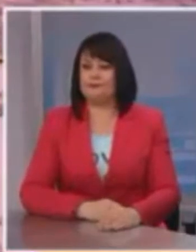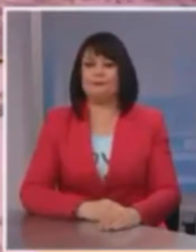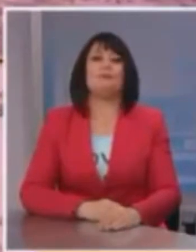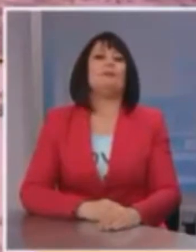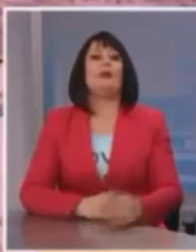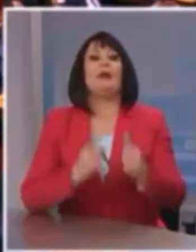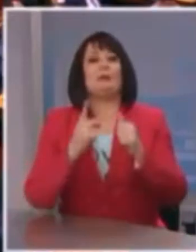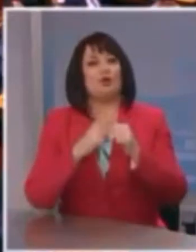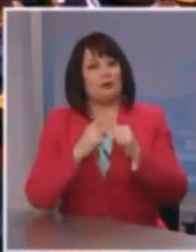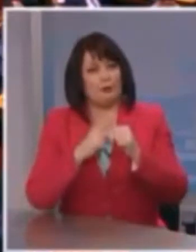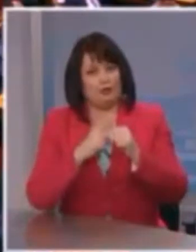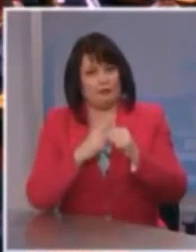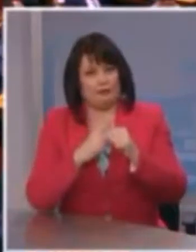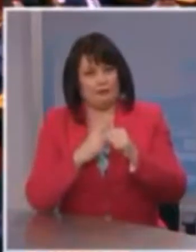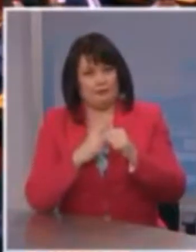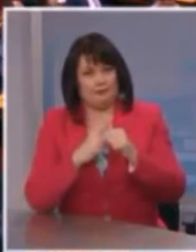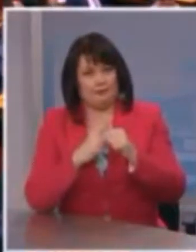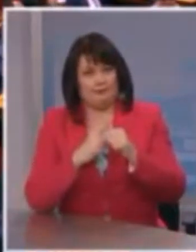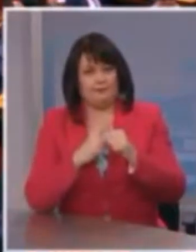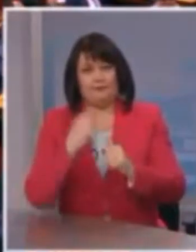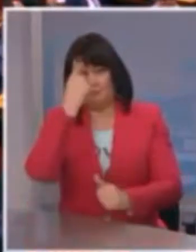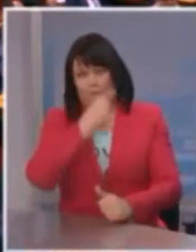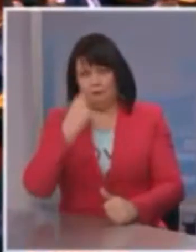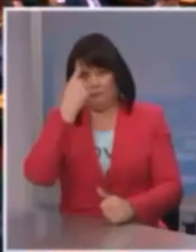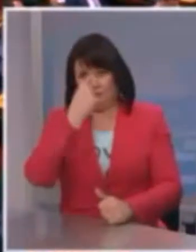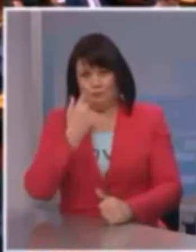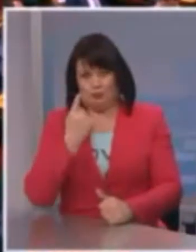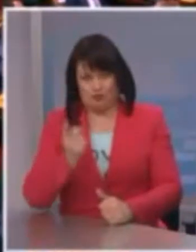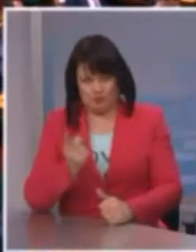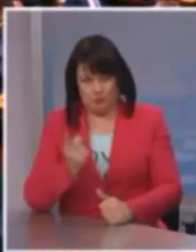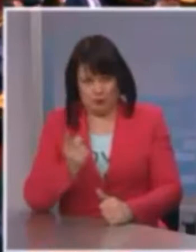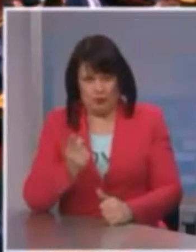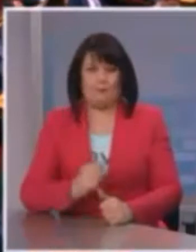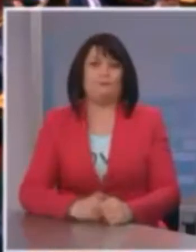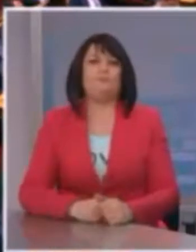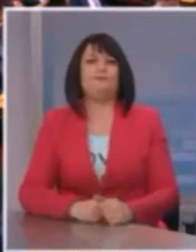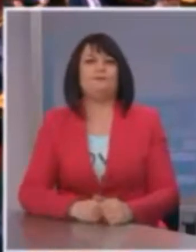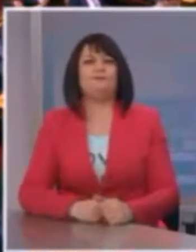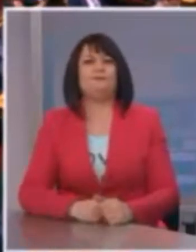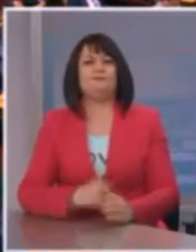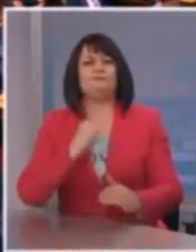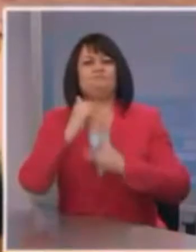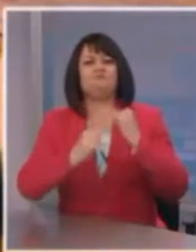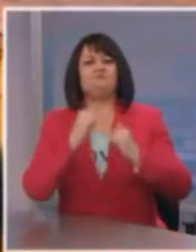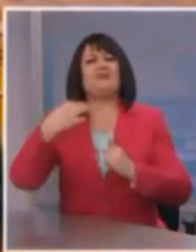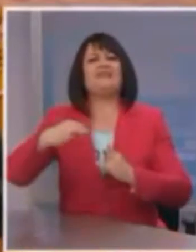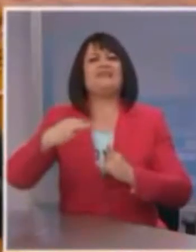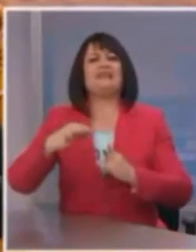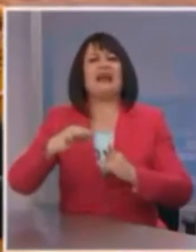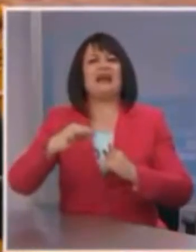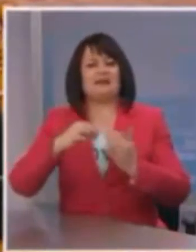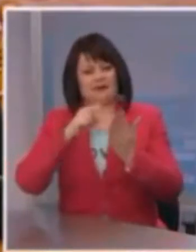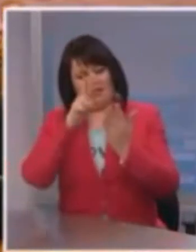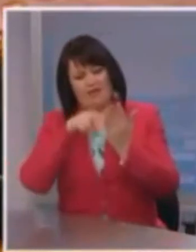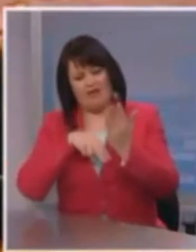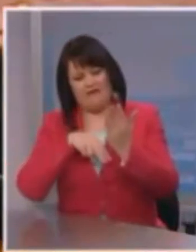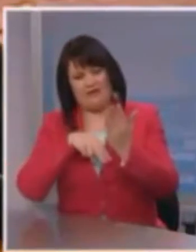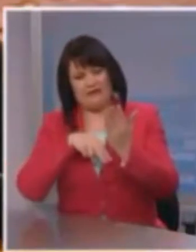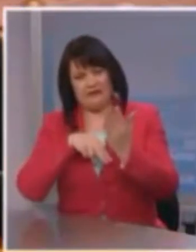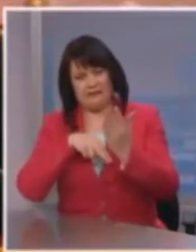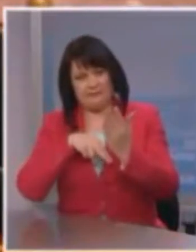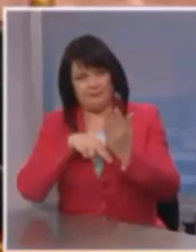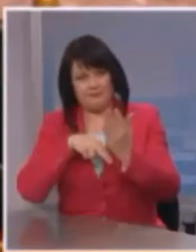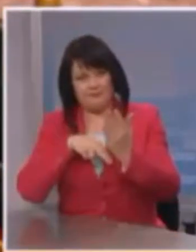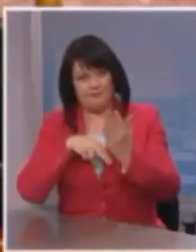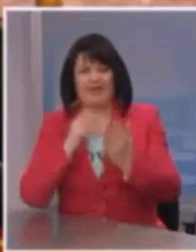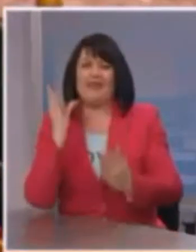όλα, κάτι επί του προσωπικού. Διάβασα στα site, δεν σας ακούω όταν ήμουν πάνω στο βήμα, ότι